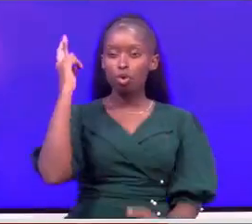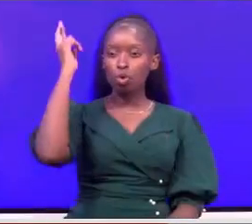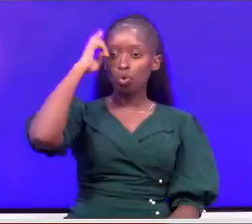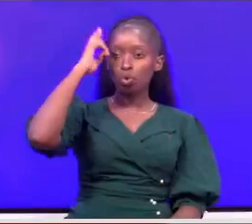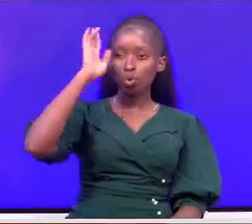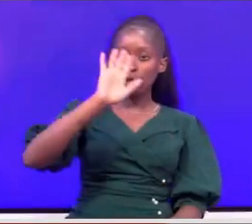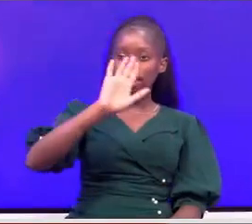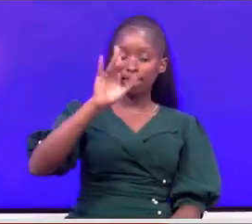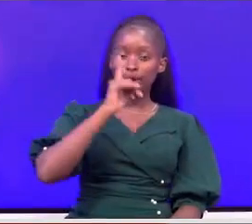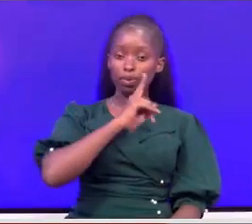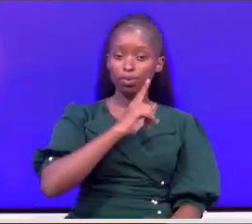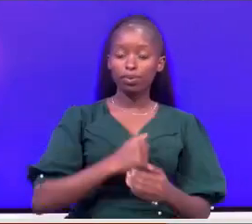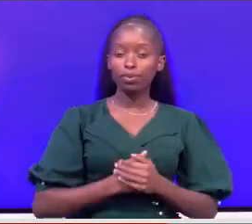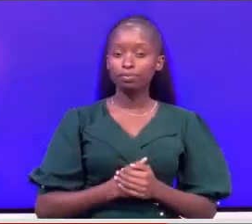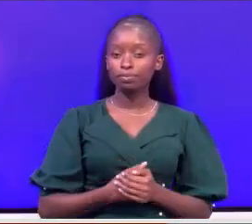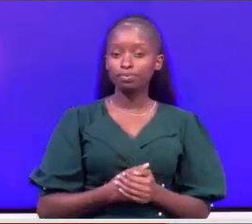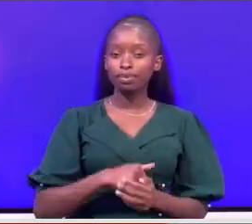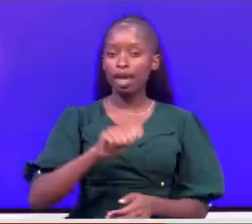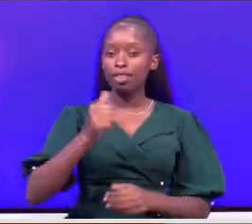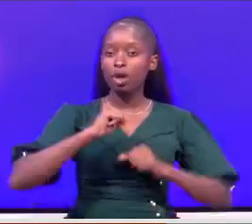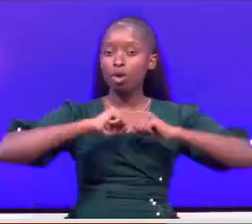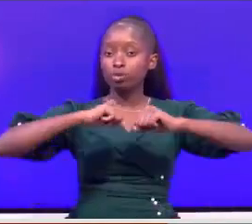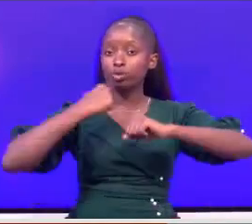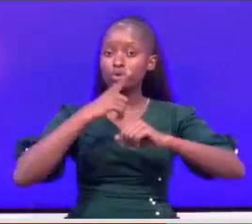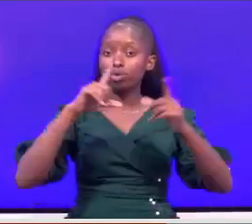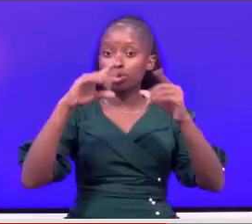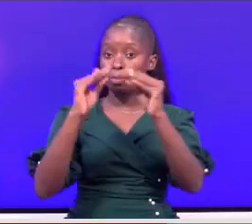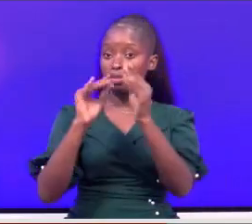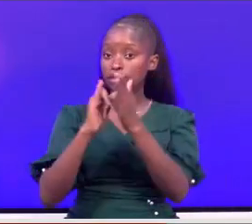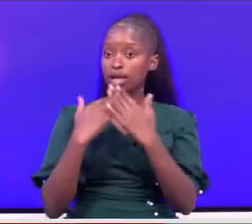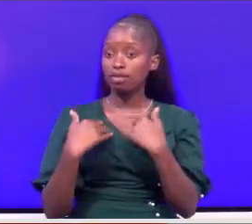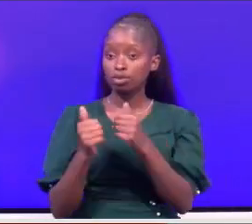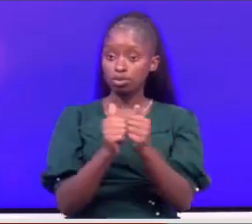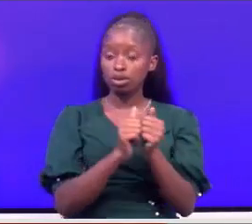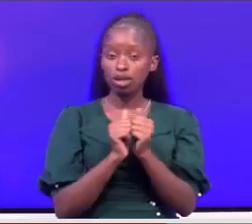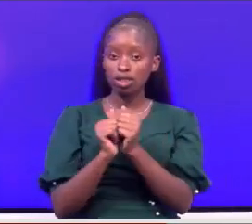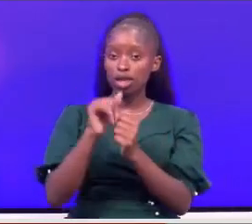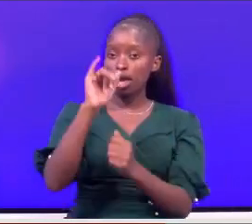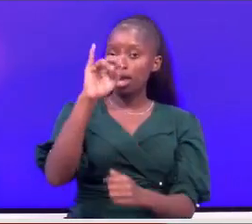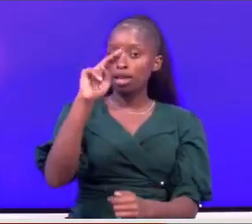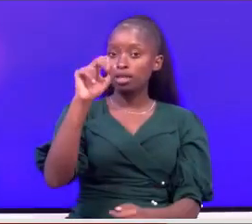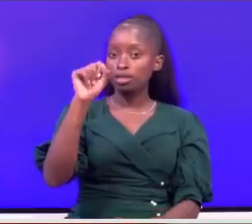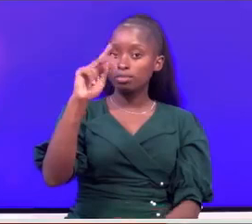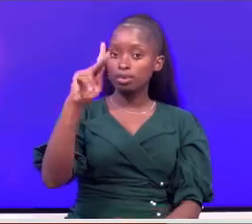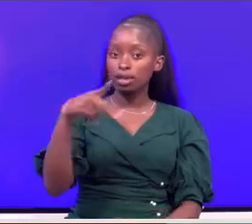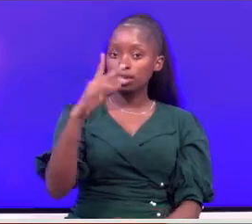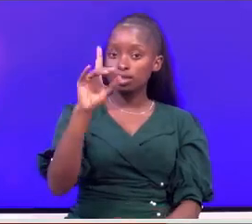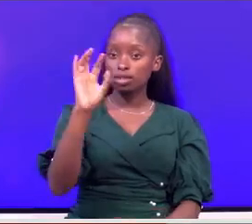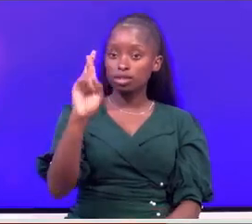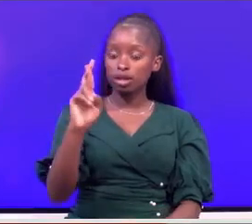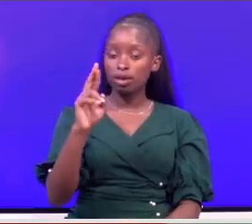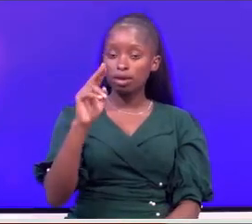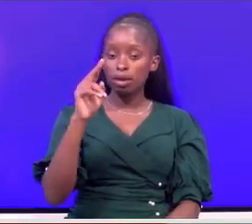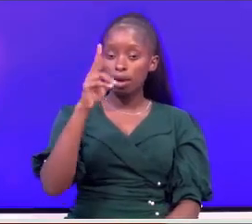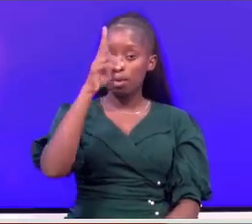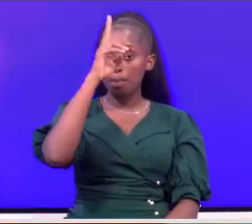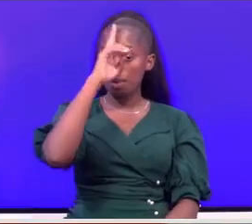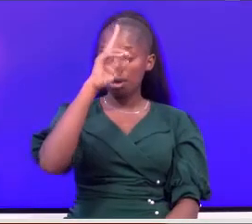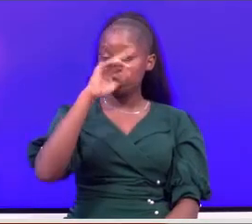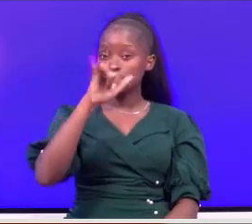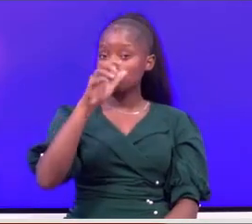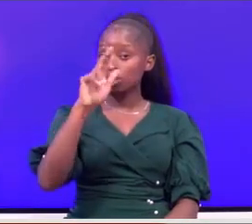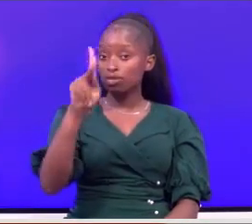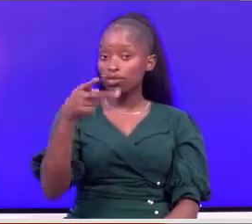wengine waliohudhuria mkutano huo ni pamoja na Inspector General wa polisi Jafeth Koome, mwanasheria mkuu Justin